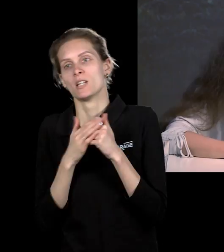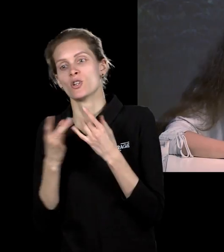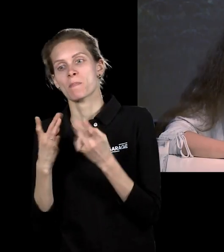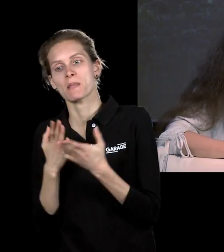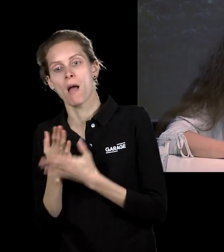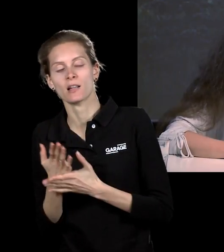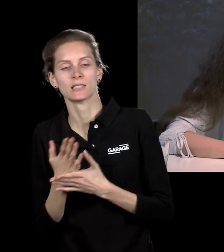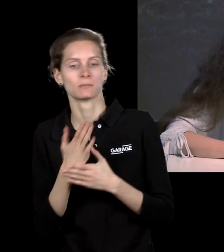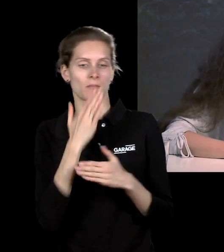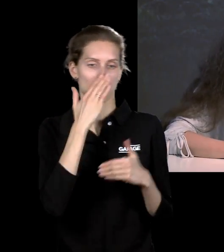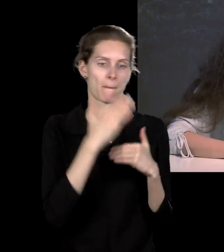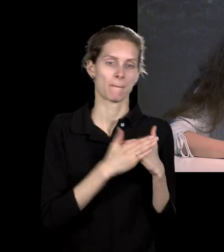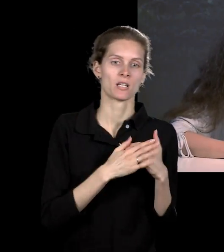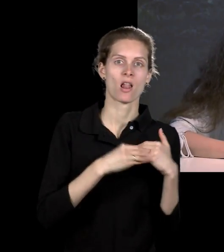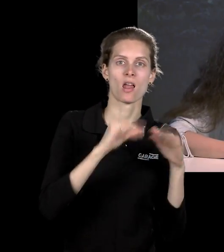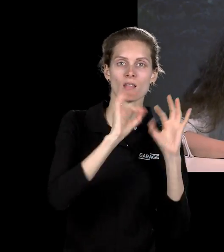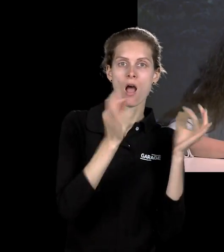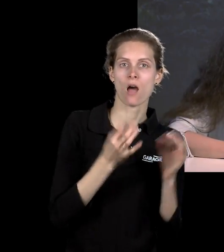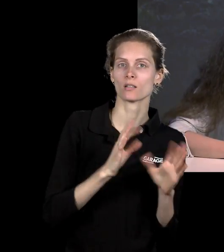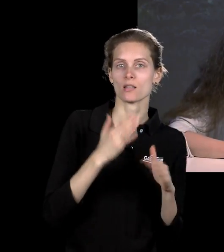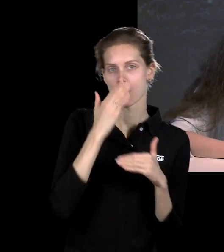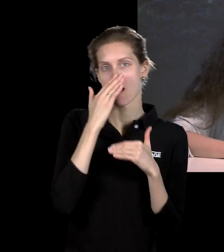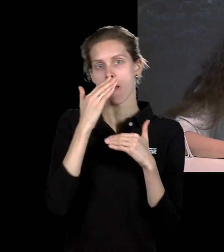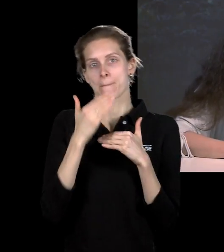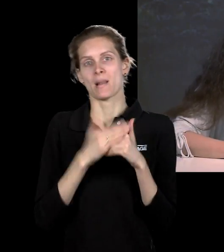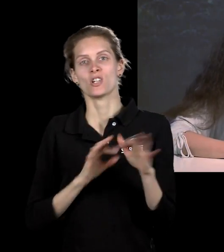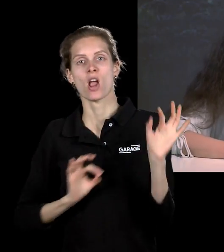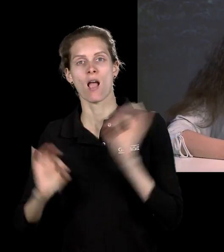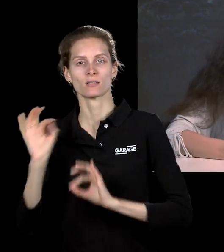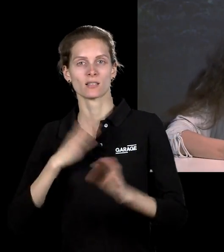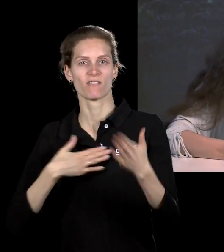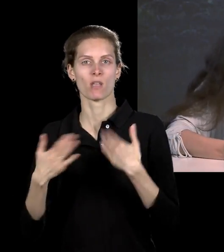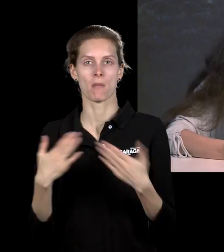ленд-арту, а к той самой пресловутой эстетике взаимоотношений, которая станет